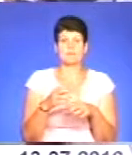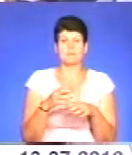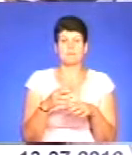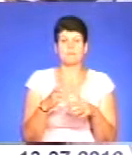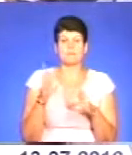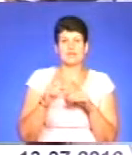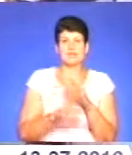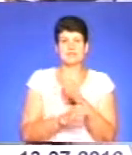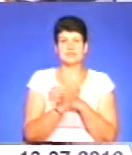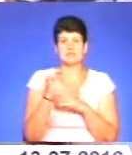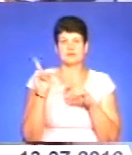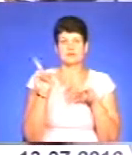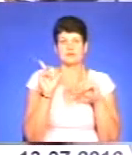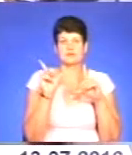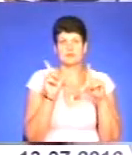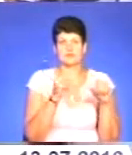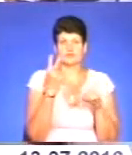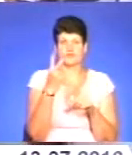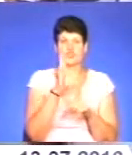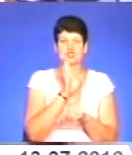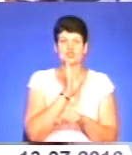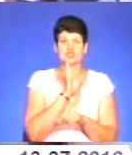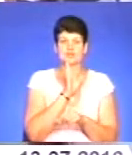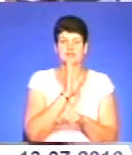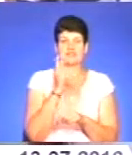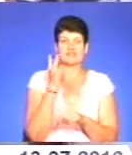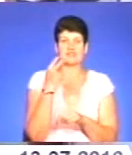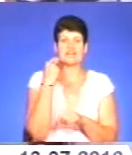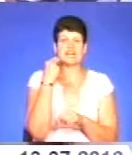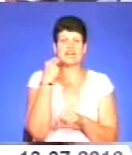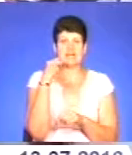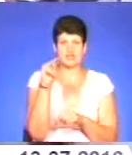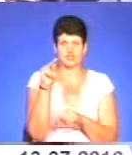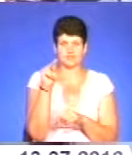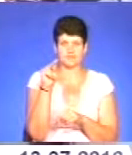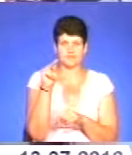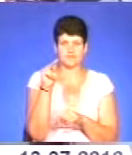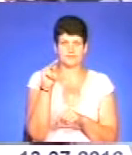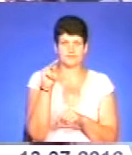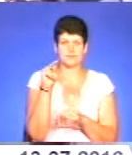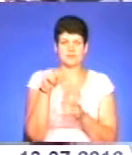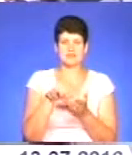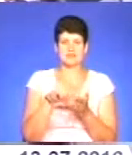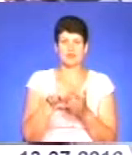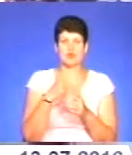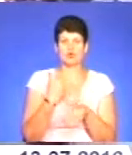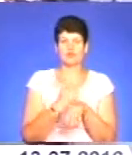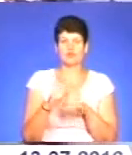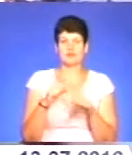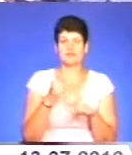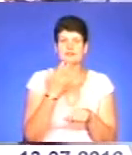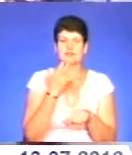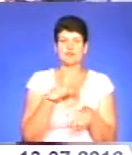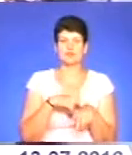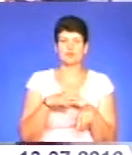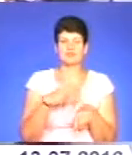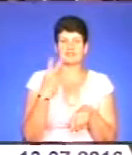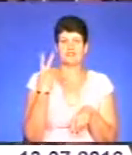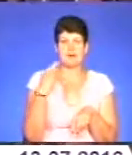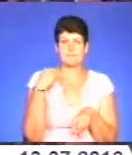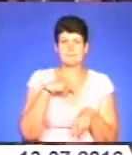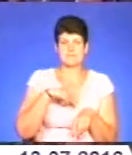схід відправляються дві жінки. Дві кращих представниці Головного управління національної поліції, два